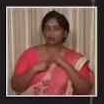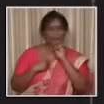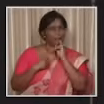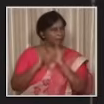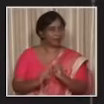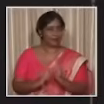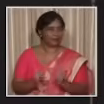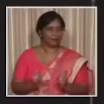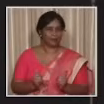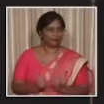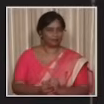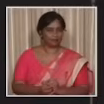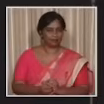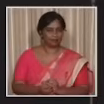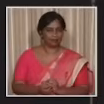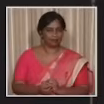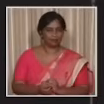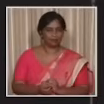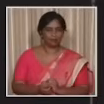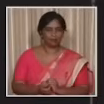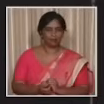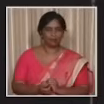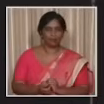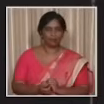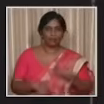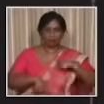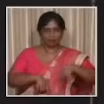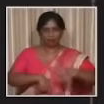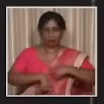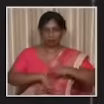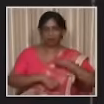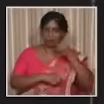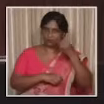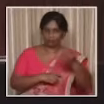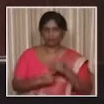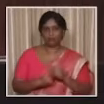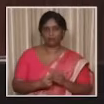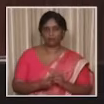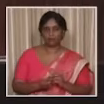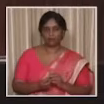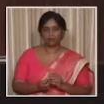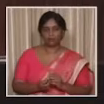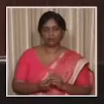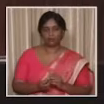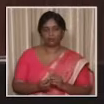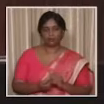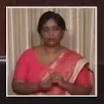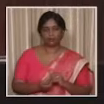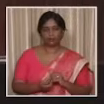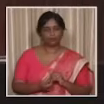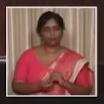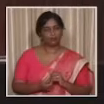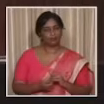කැතයි. ඔබතුමාට මේ දිනේ ඇතුළත අපි අවස්ථාවක් සකස් කරලා දෙන්න.